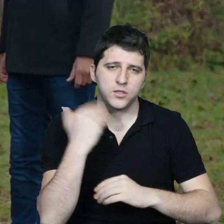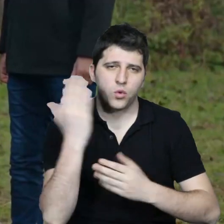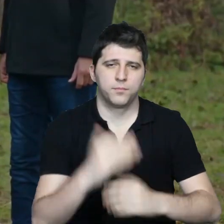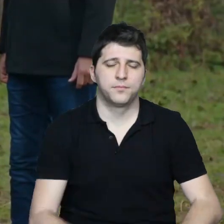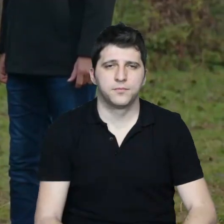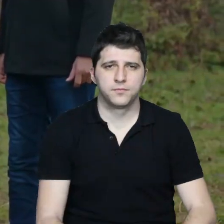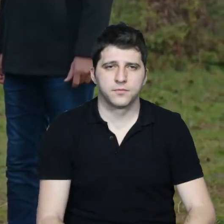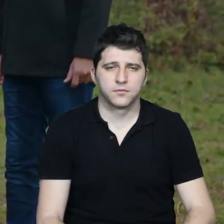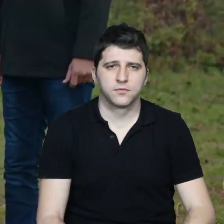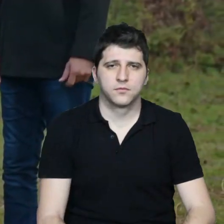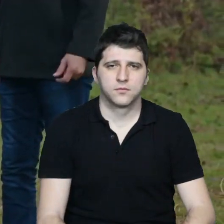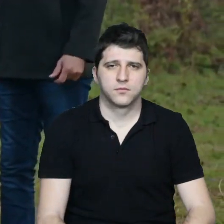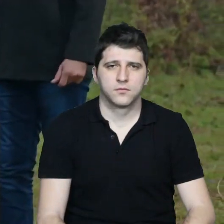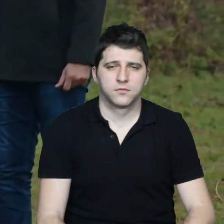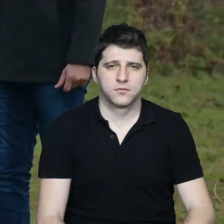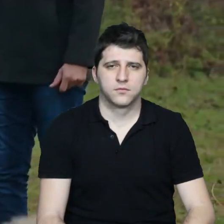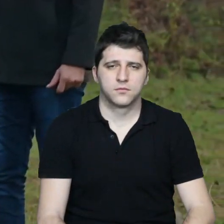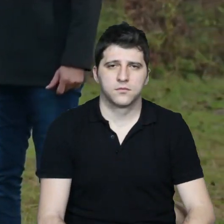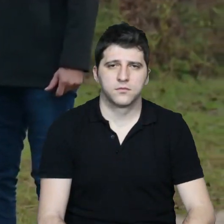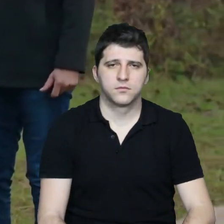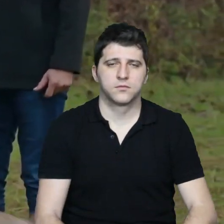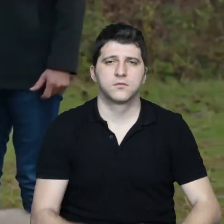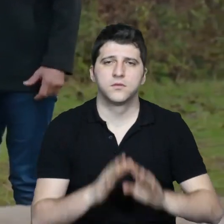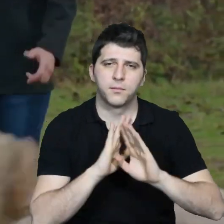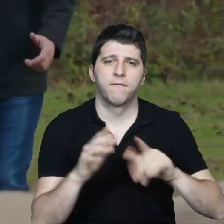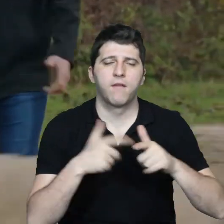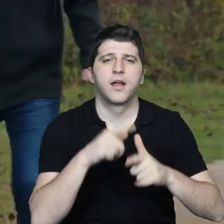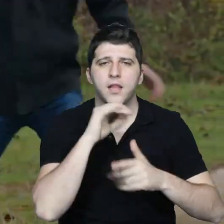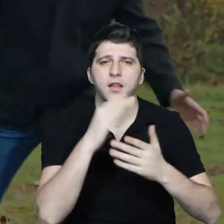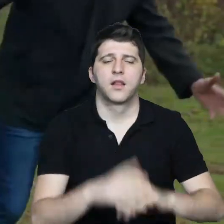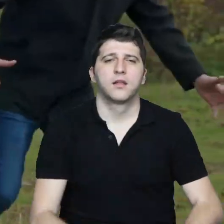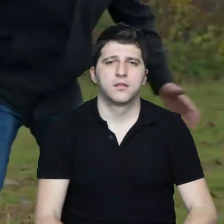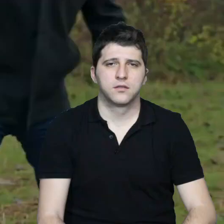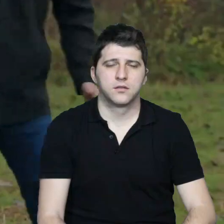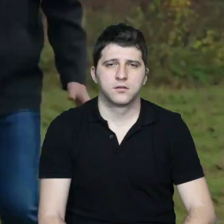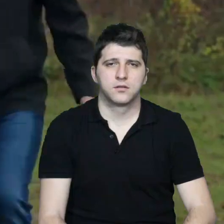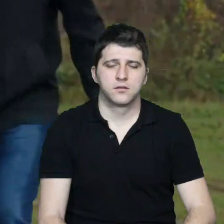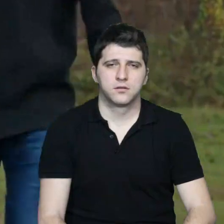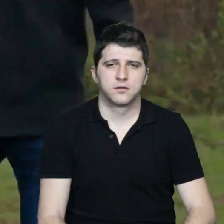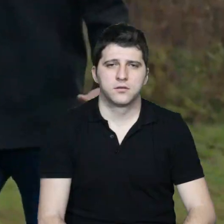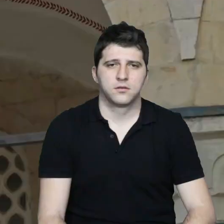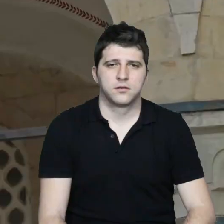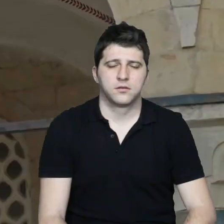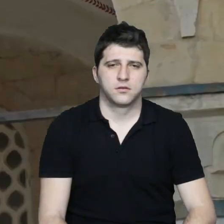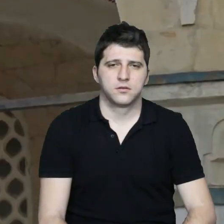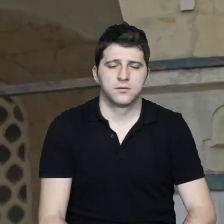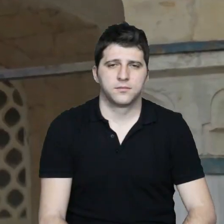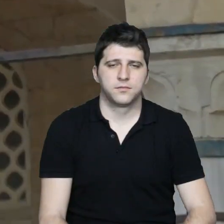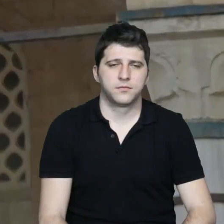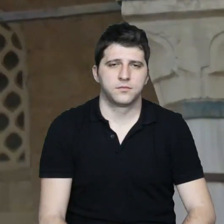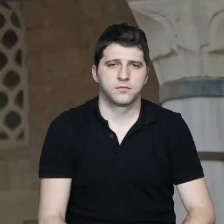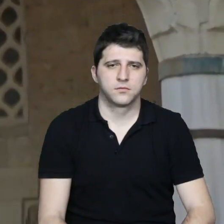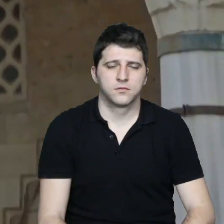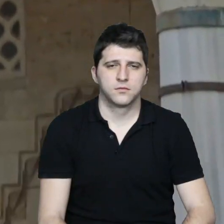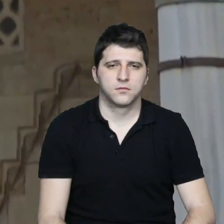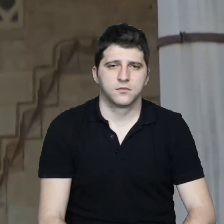gidiyorum. Gitti. Tamam. Faik dede de... Koyunların peşinden koşturup durdular. Bir cami